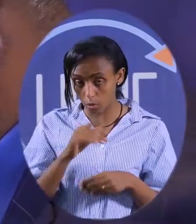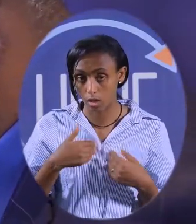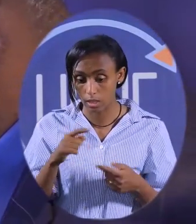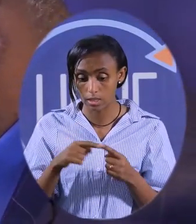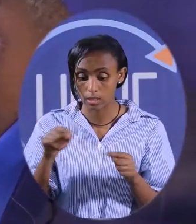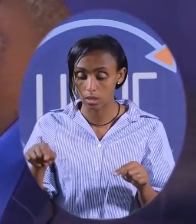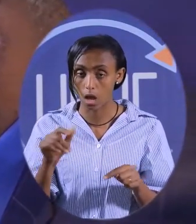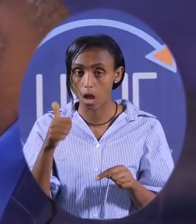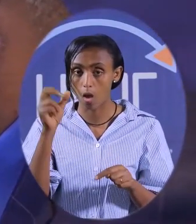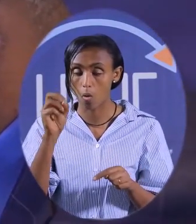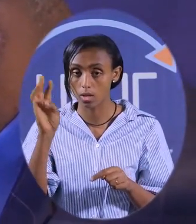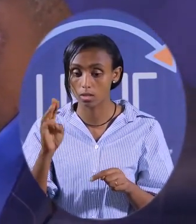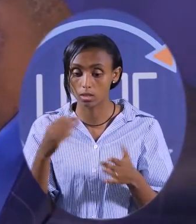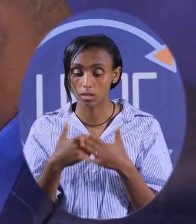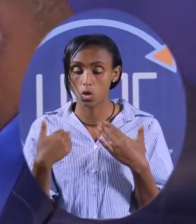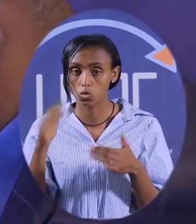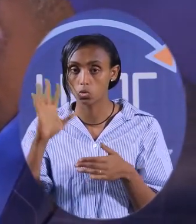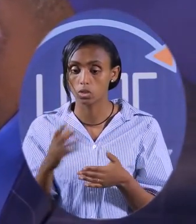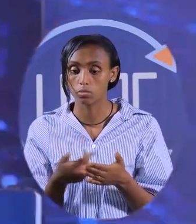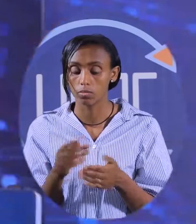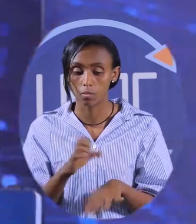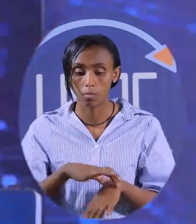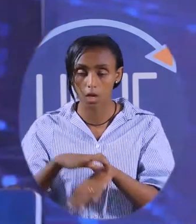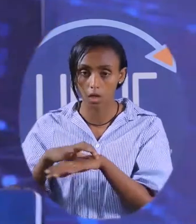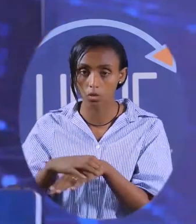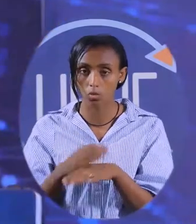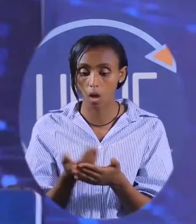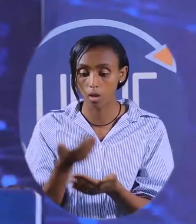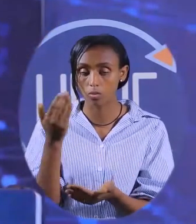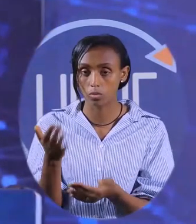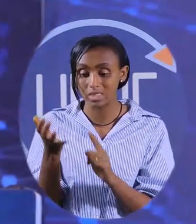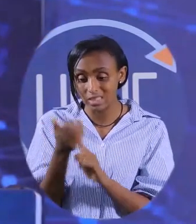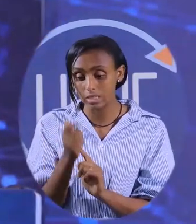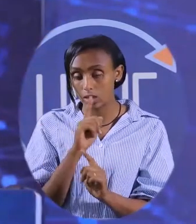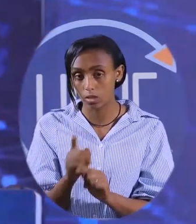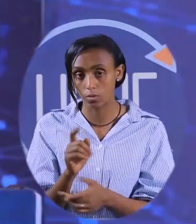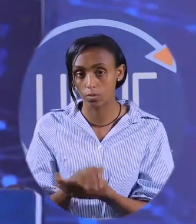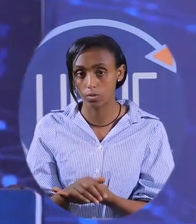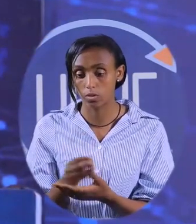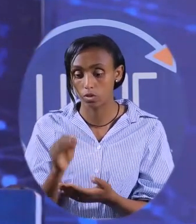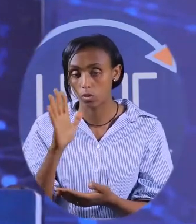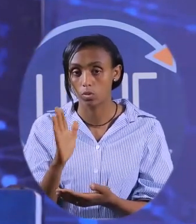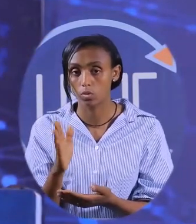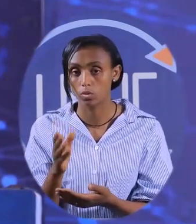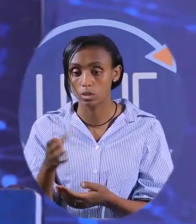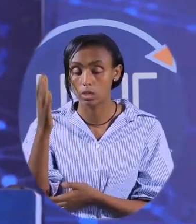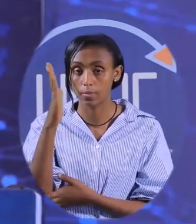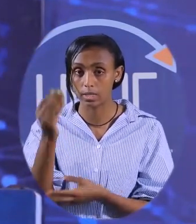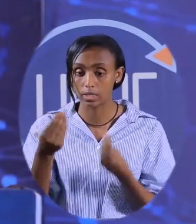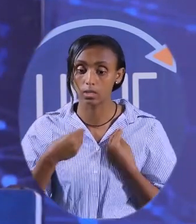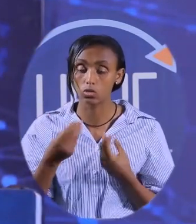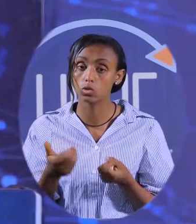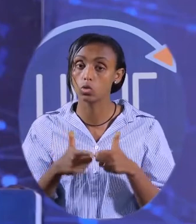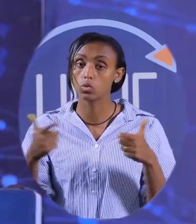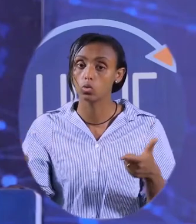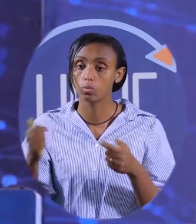ግን ያን ያህል አምራች ሴክተር የለም። መሬቱን፣ ገንዘቡን፣ ሀብቱን አንቀን ይዘን ነው ማለት ነው። ሰውን እግዚአብሔር የሰጠንን ትልቁን